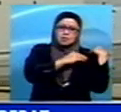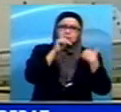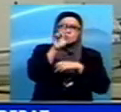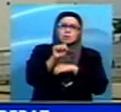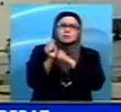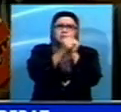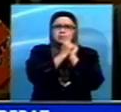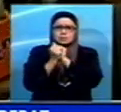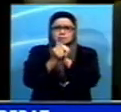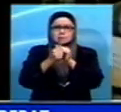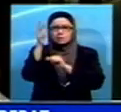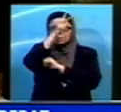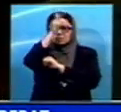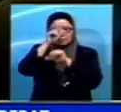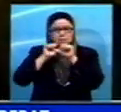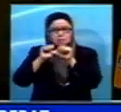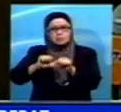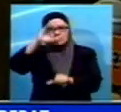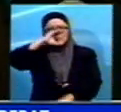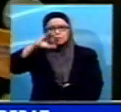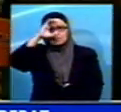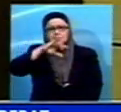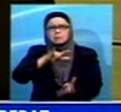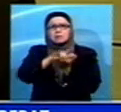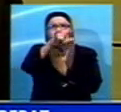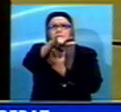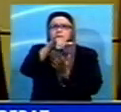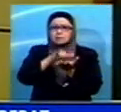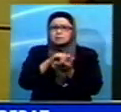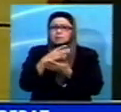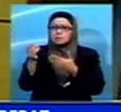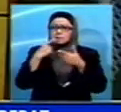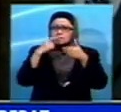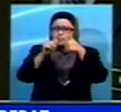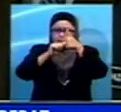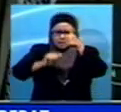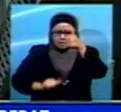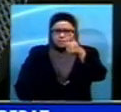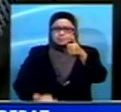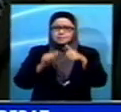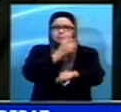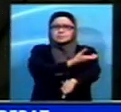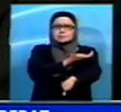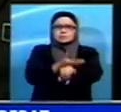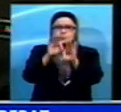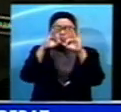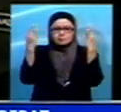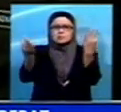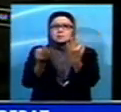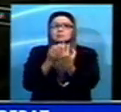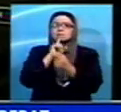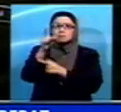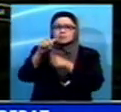membuat pencarian bocah mengenai keluarga jawatankuasa warisan Tarra Jateng kuasai yang begitu penting dalam hal ini momen angkat ini